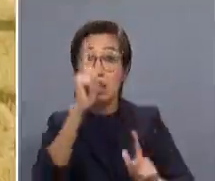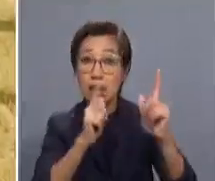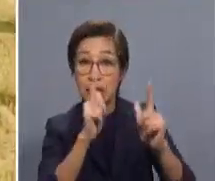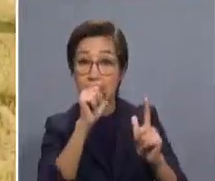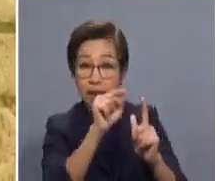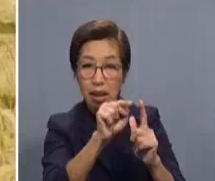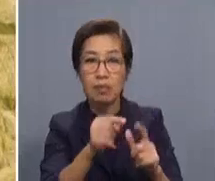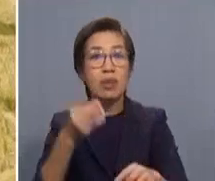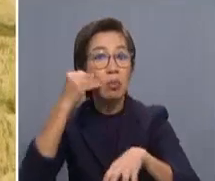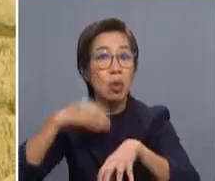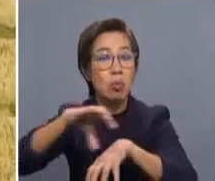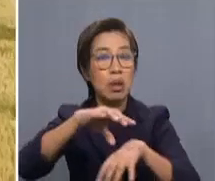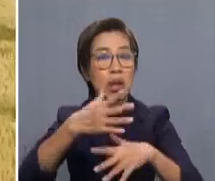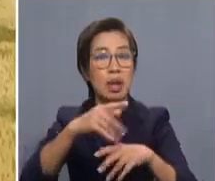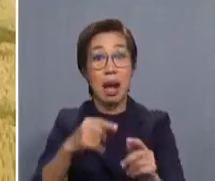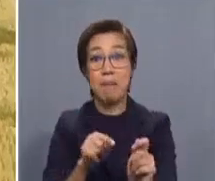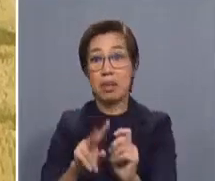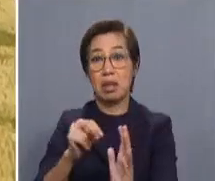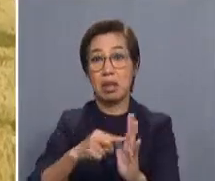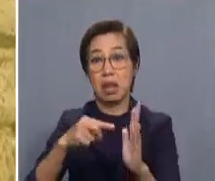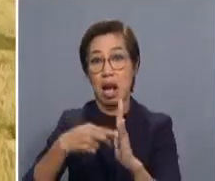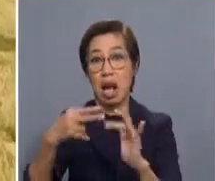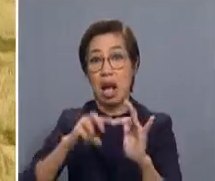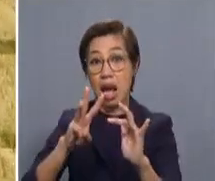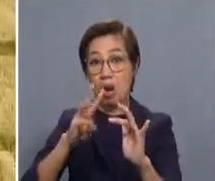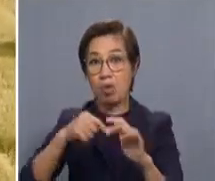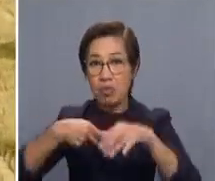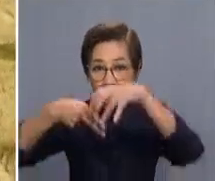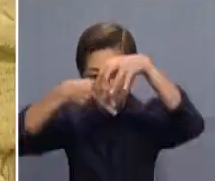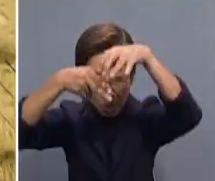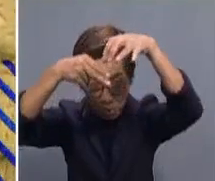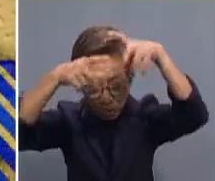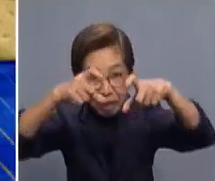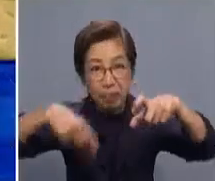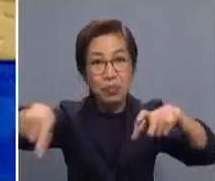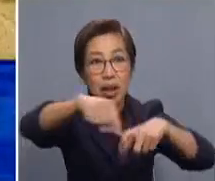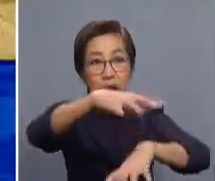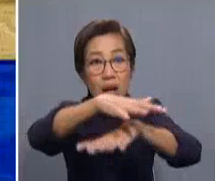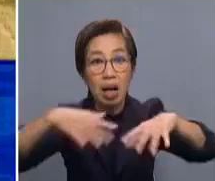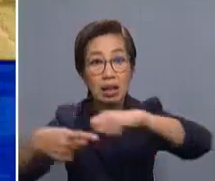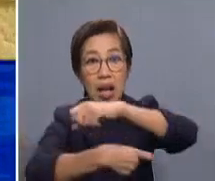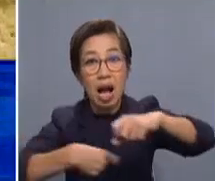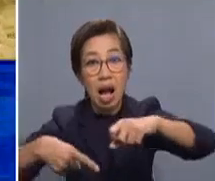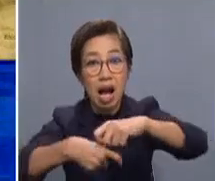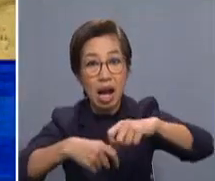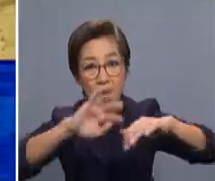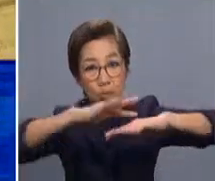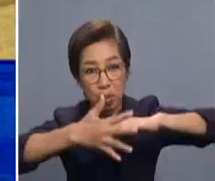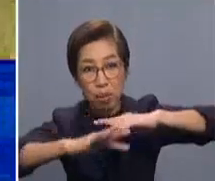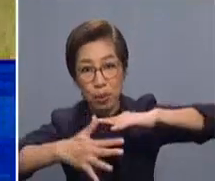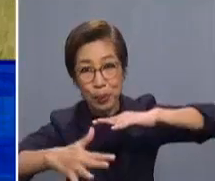ที่ที่บ้านแสงภาอำเภอนาแห้วอันนี้เป็นภาพมุมสูงของความอลังการของนาขั้นบันไดนะคะ